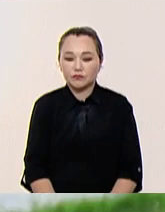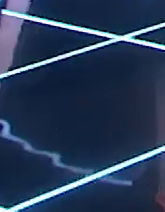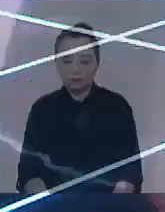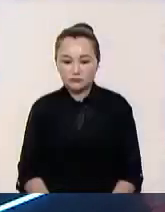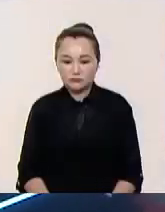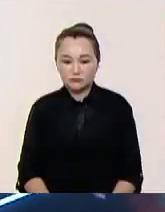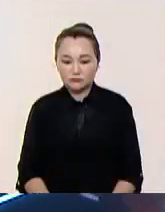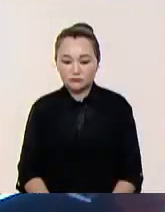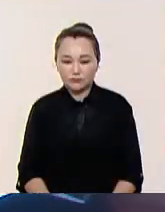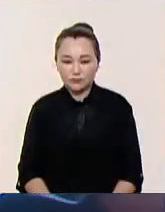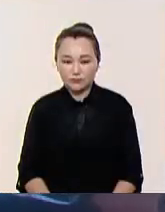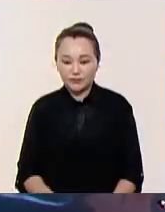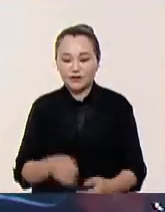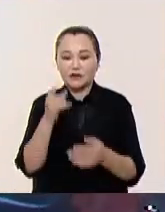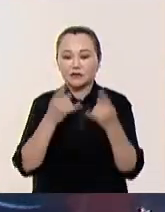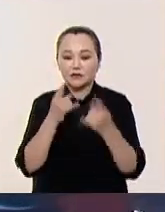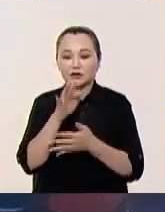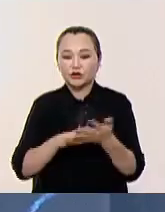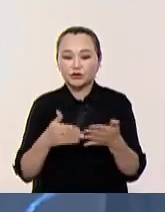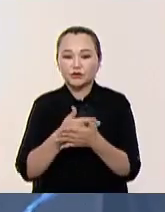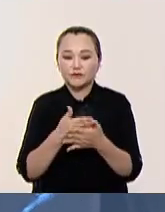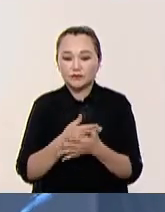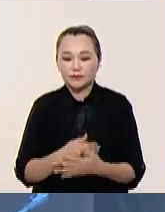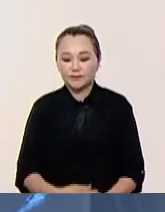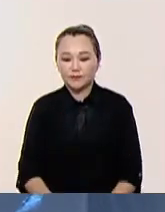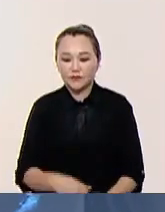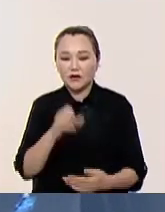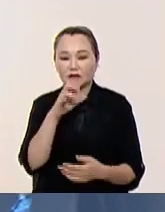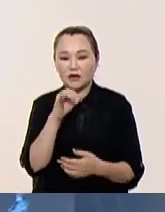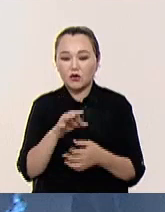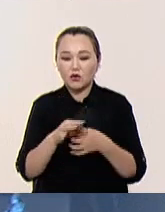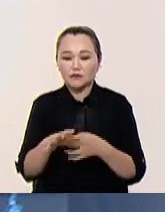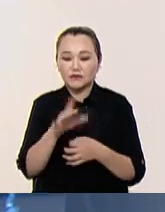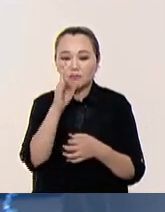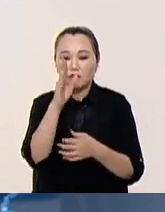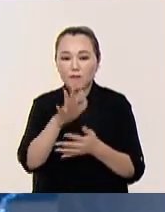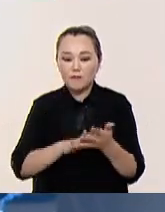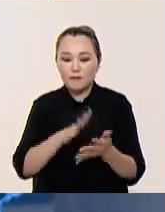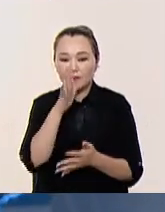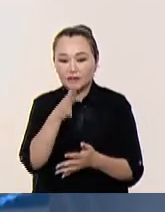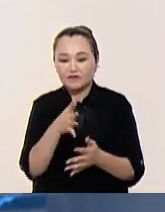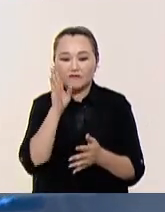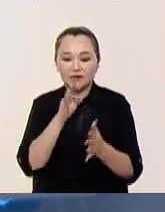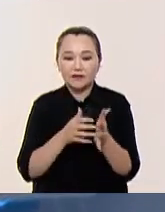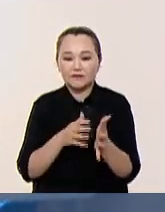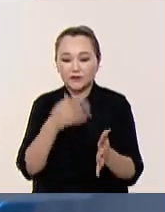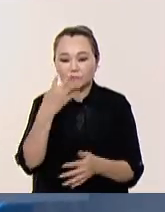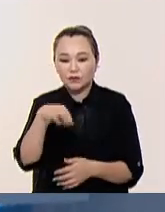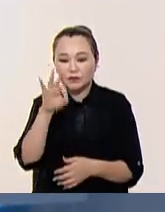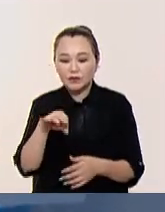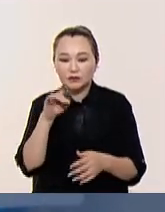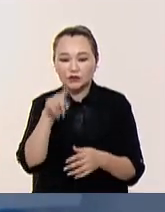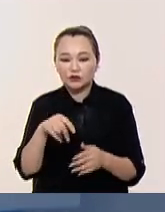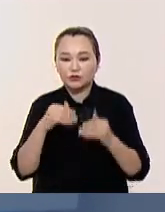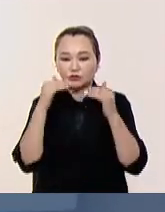Нұрсұлтан. Тікелей эфирде Информ бюро. Атырау облысында алдағы 5 жылда су жетіспеушілігі 40%-ға дейін